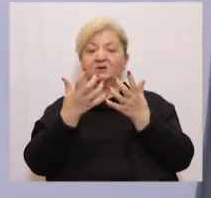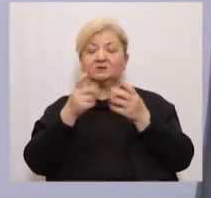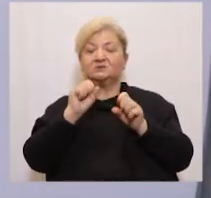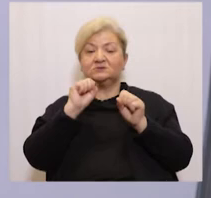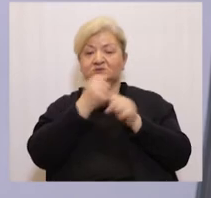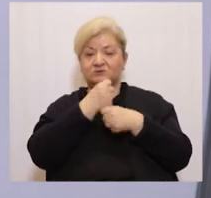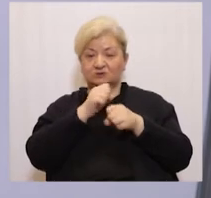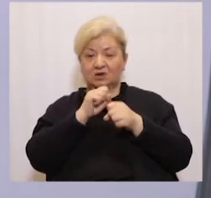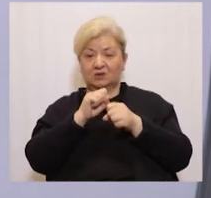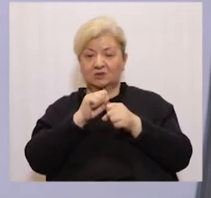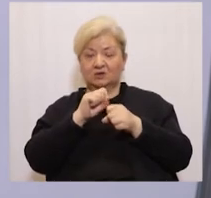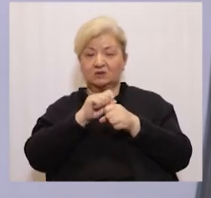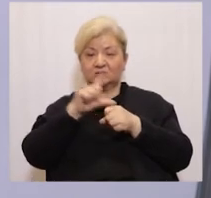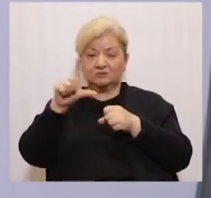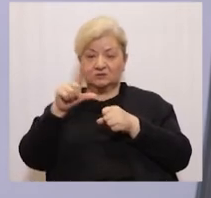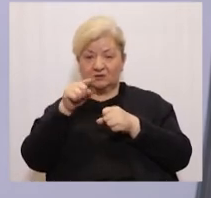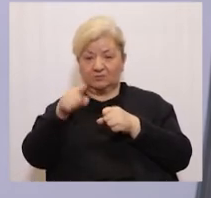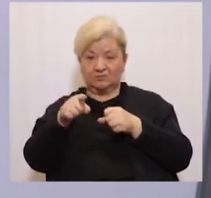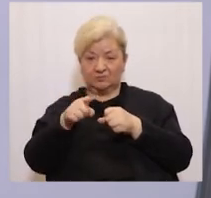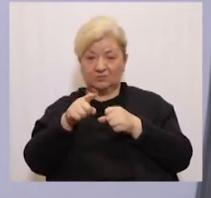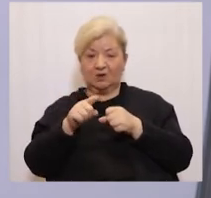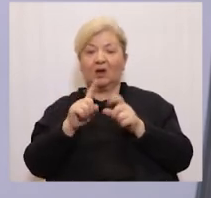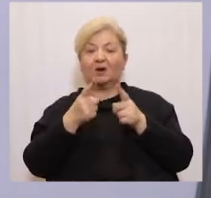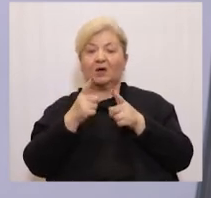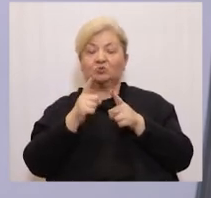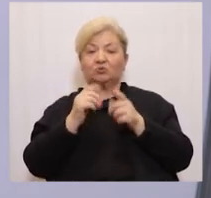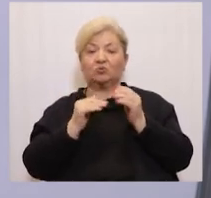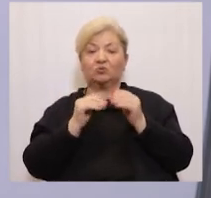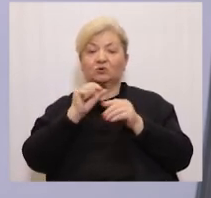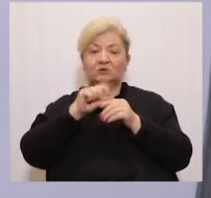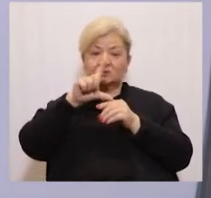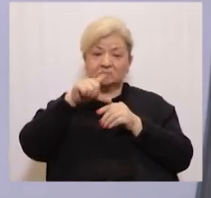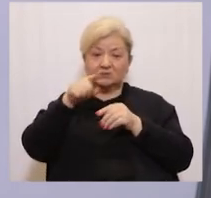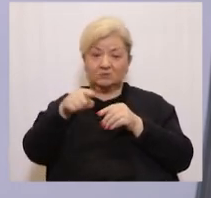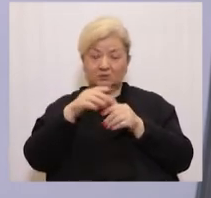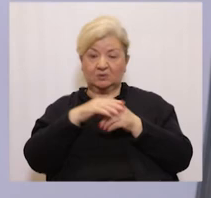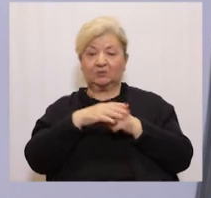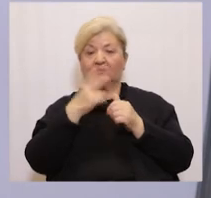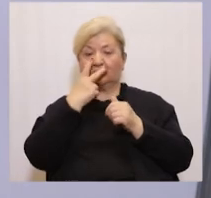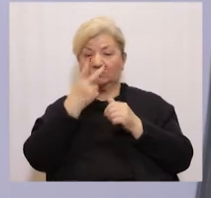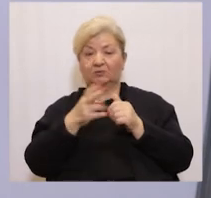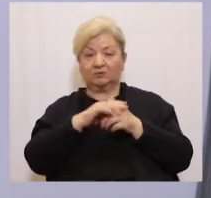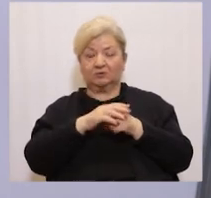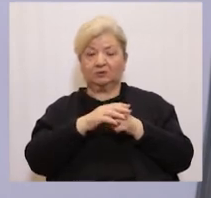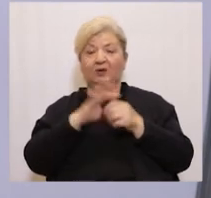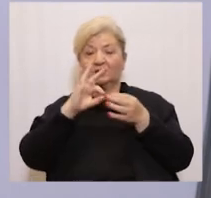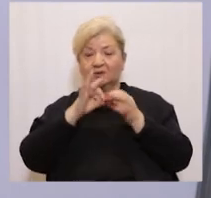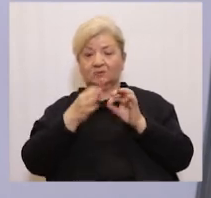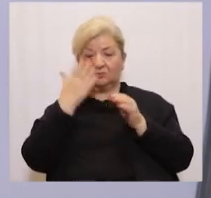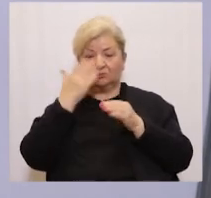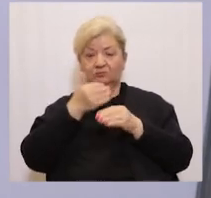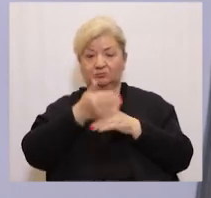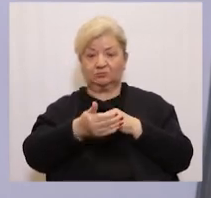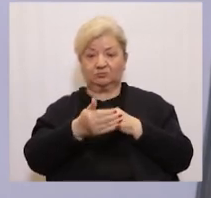იზრდება ტემპერატურასთან ერთად, აქ ვიზუალურად დავინახეთ. აი რატო იზრდება, ამაზე ვისაუბრებთ შემდეგ უფრო დეტალურად.